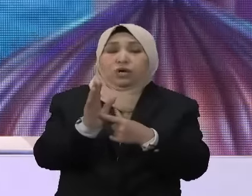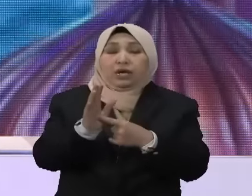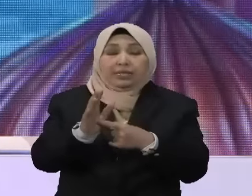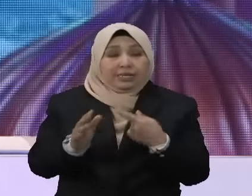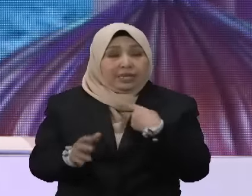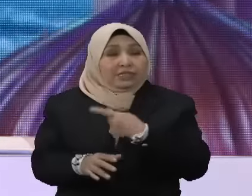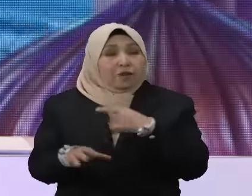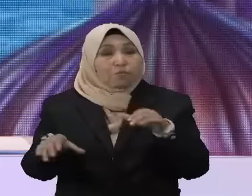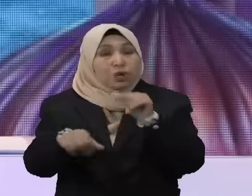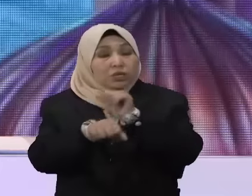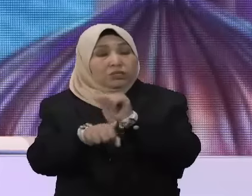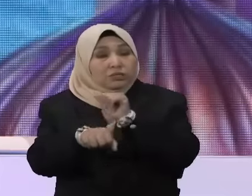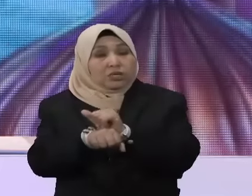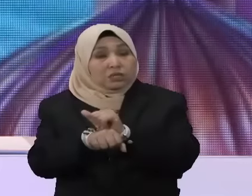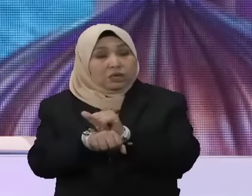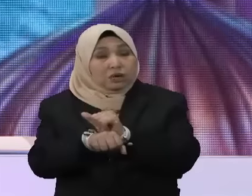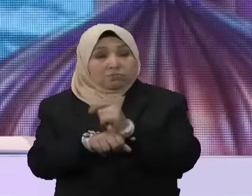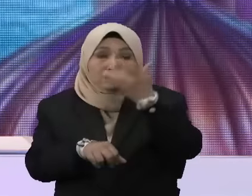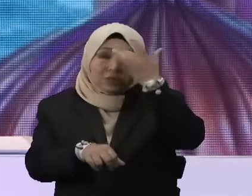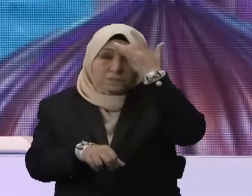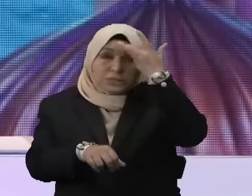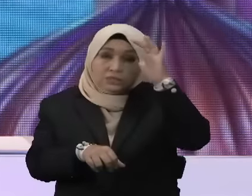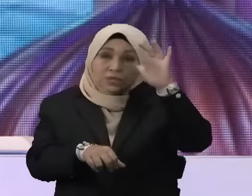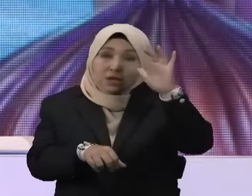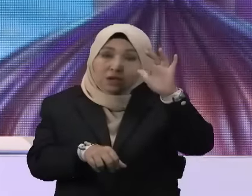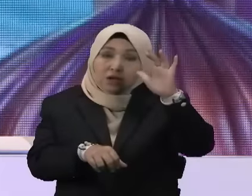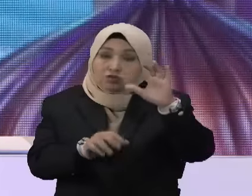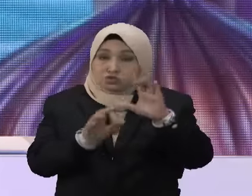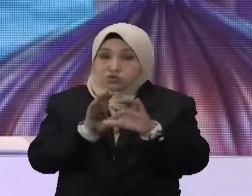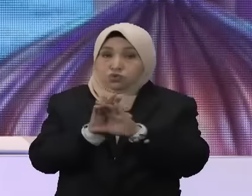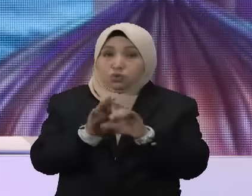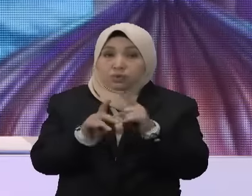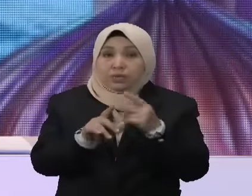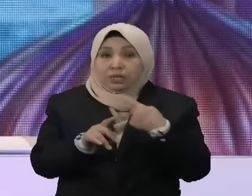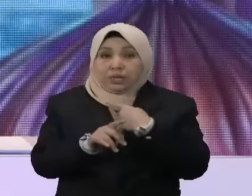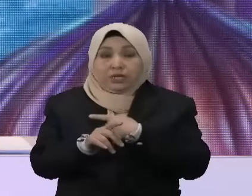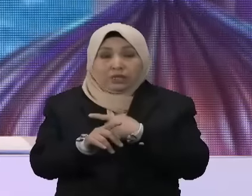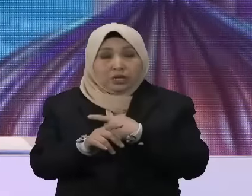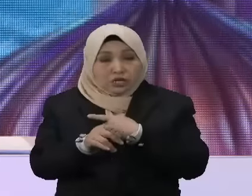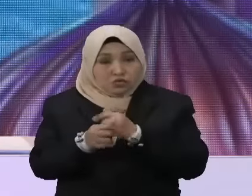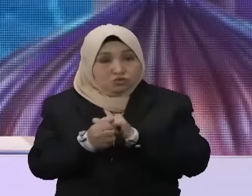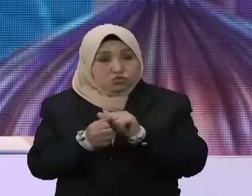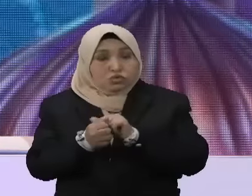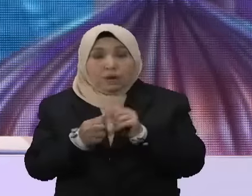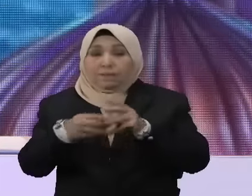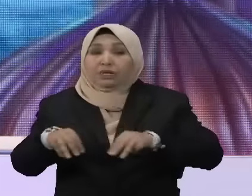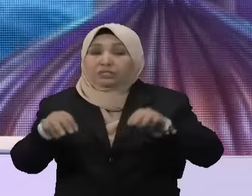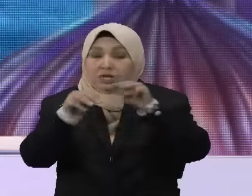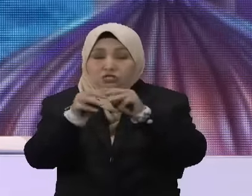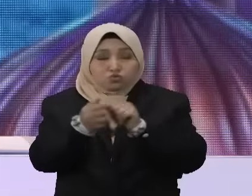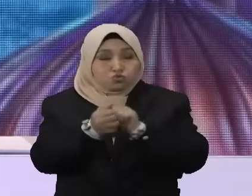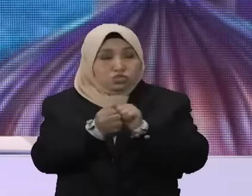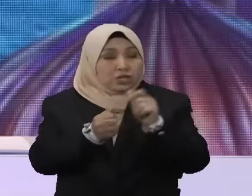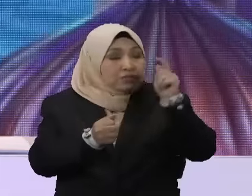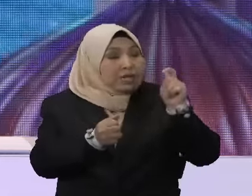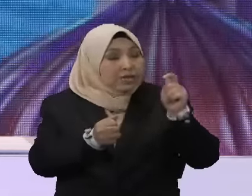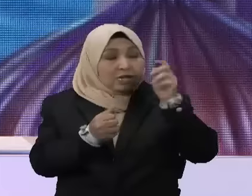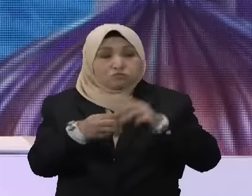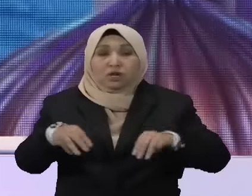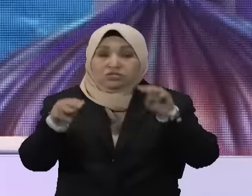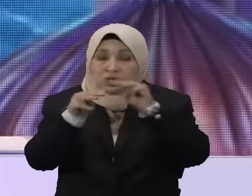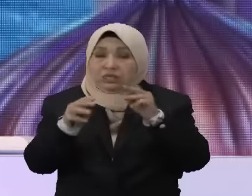buat kerja tu kena bijak. Contohnya bila kita cuci masjid, contohnya kita cuci tandas masjid.